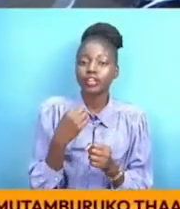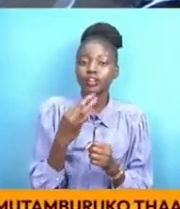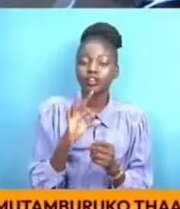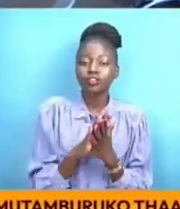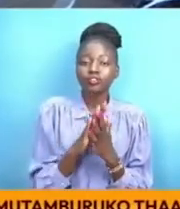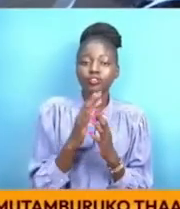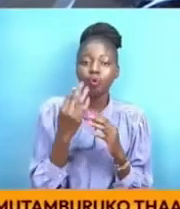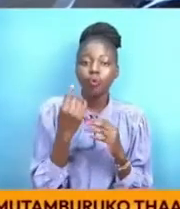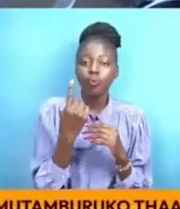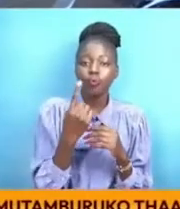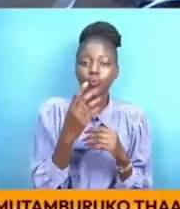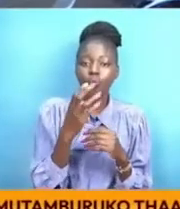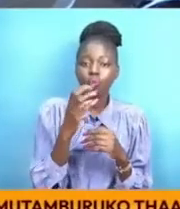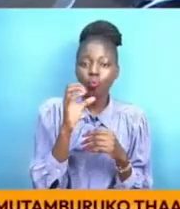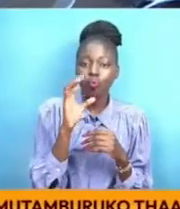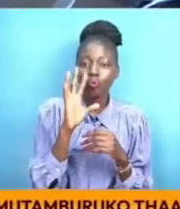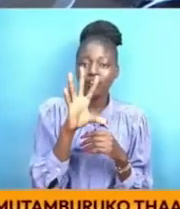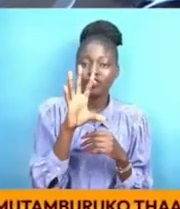shilingi bilioni